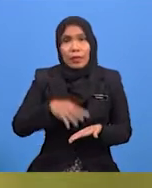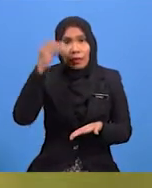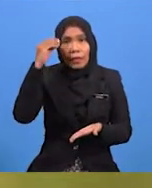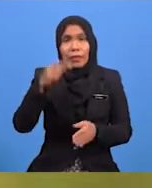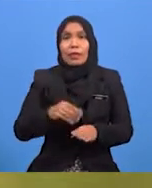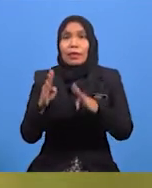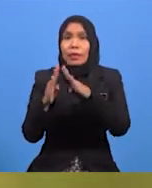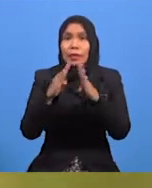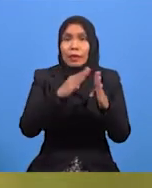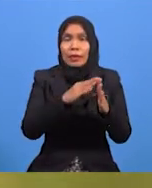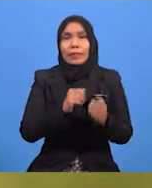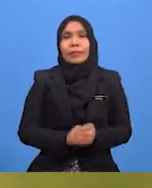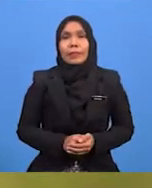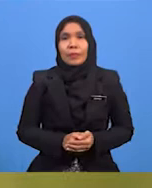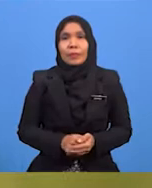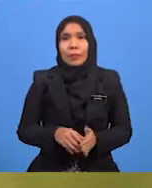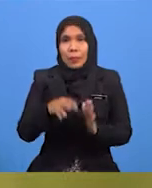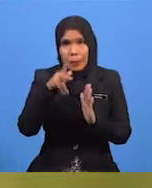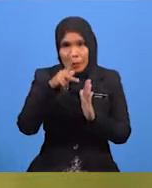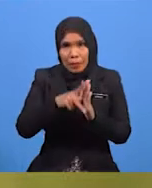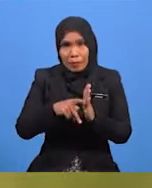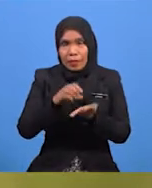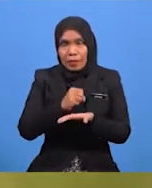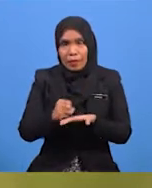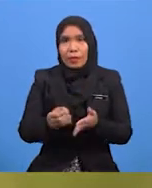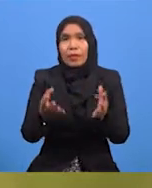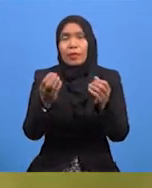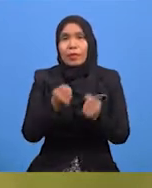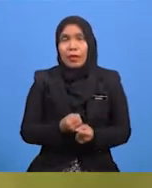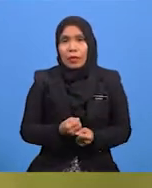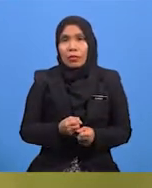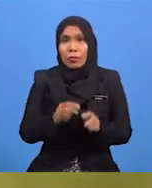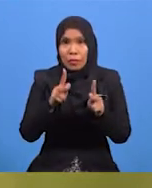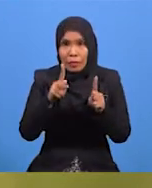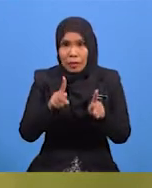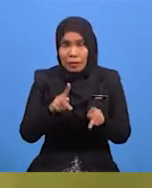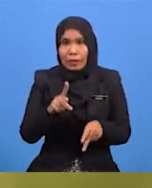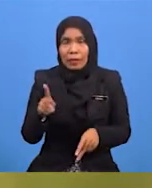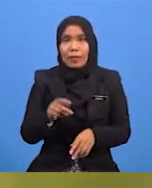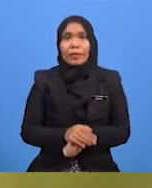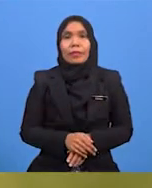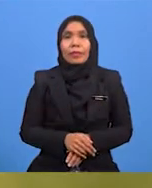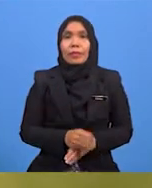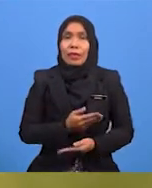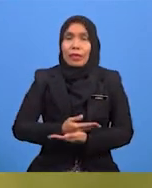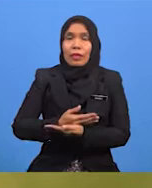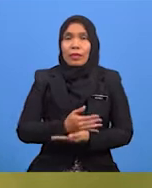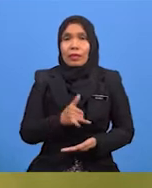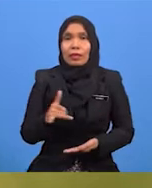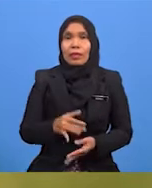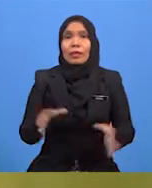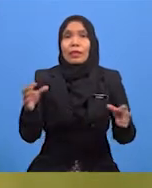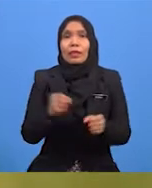demikian kerana penyajak mahu memastikan agar anaknya dapat